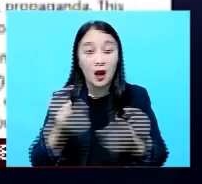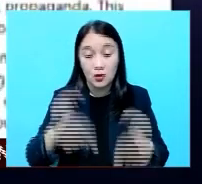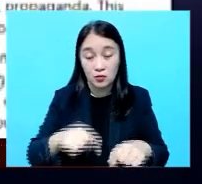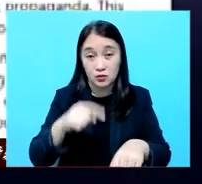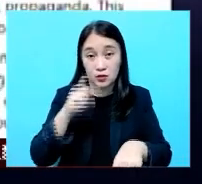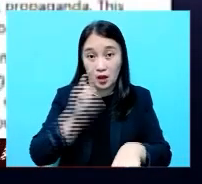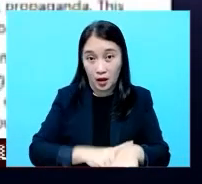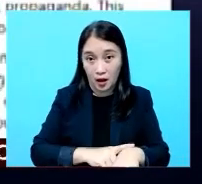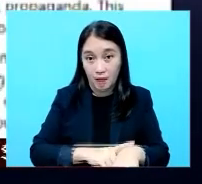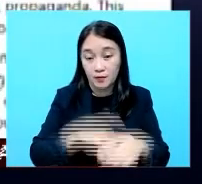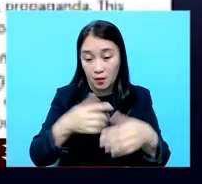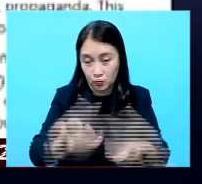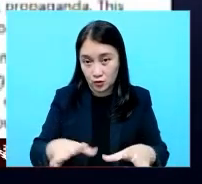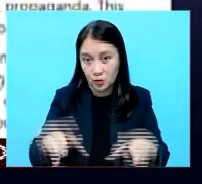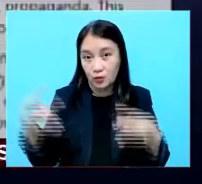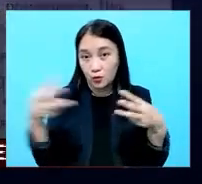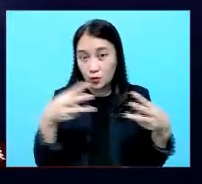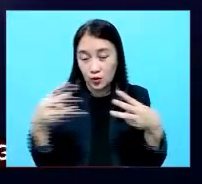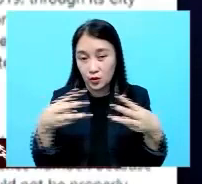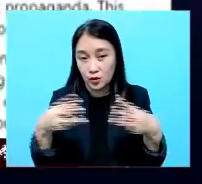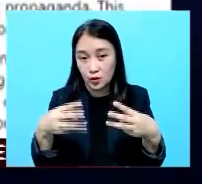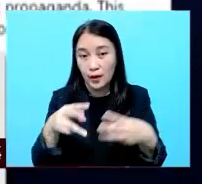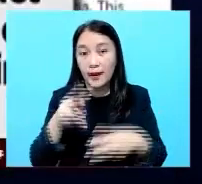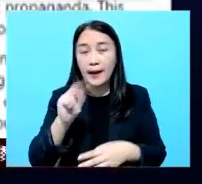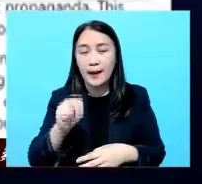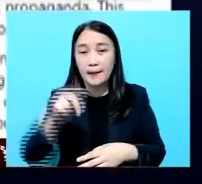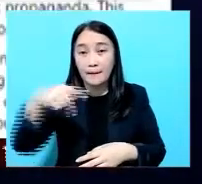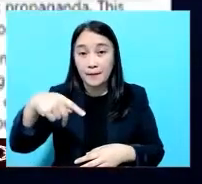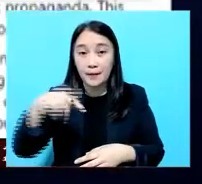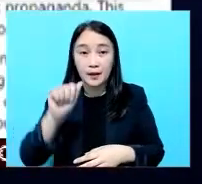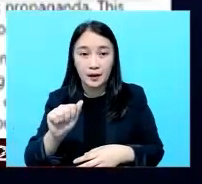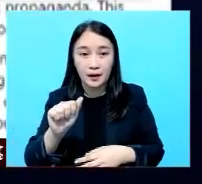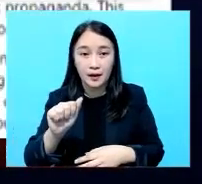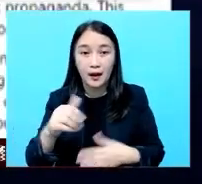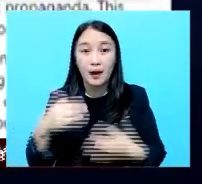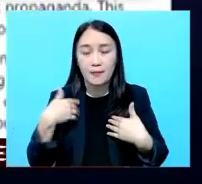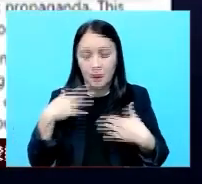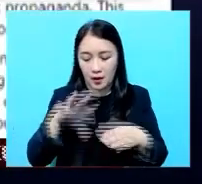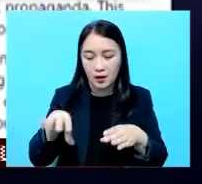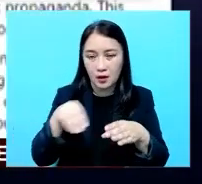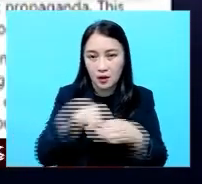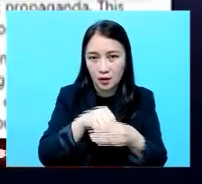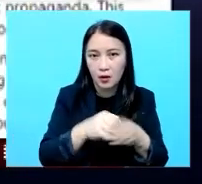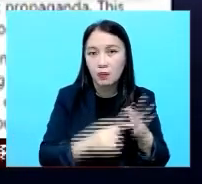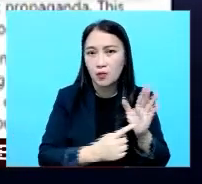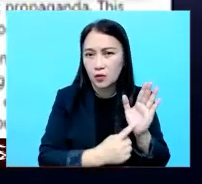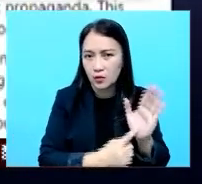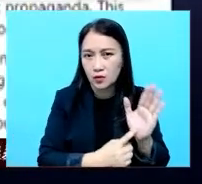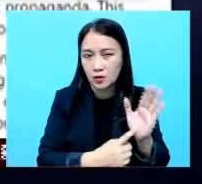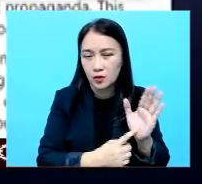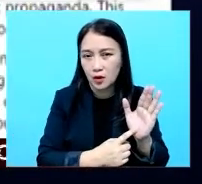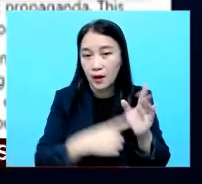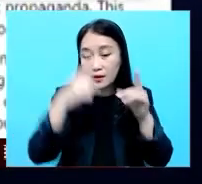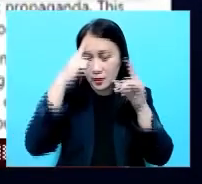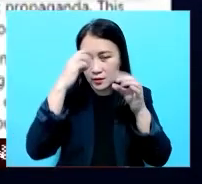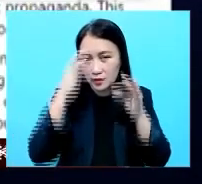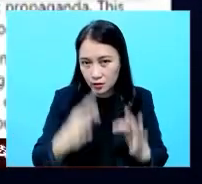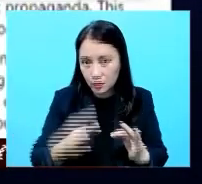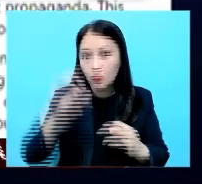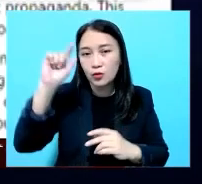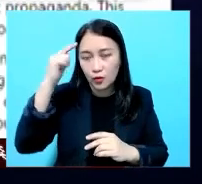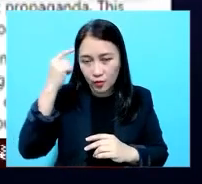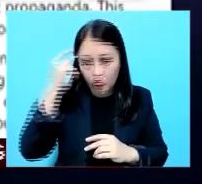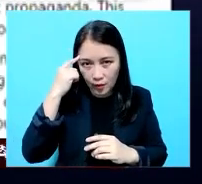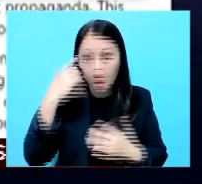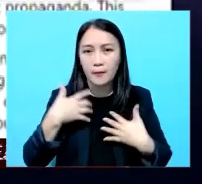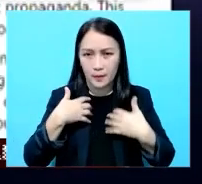gera kontra New People's Army. Ang kanyang pagsali ay pagpapakita na desidido ang gobyerno na palakasin ang laban sa